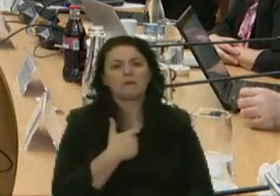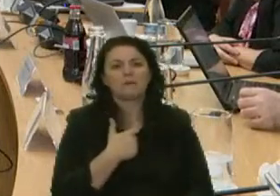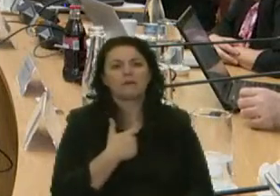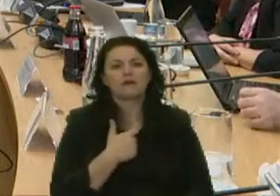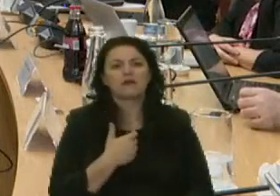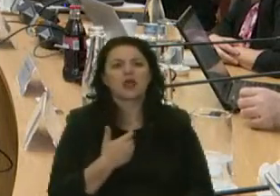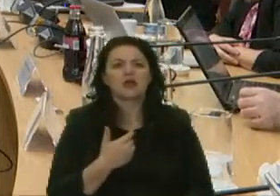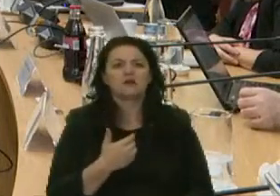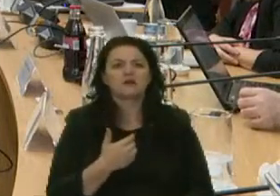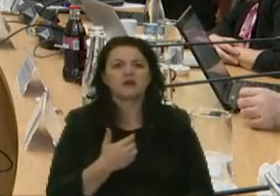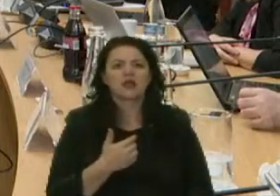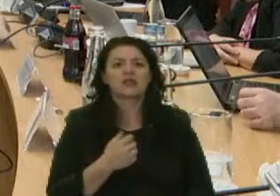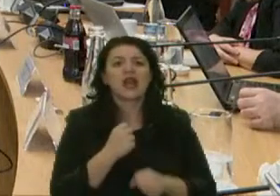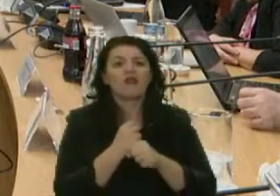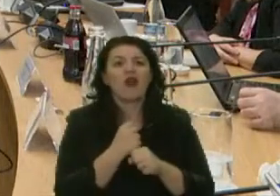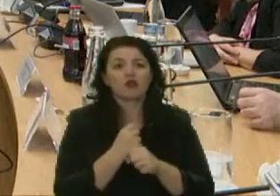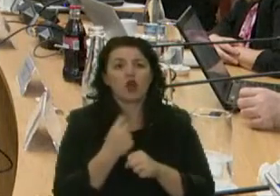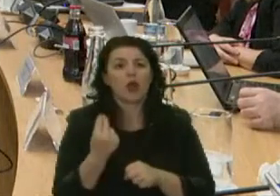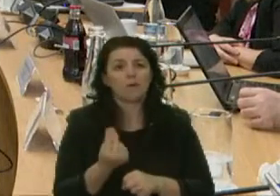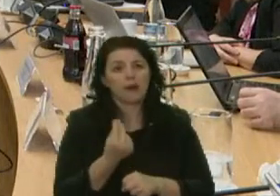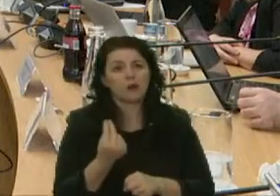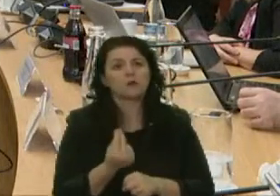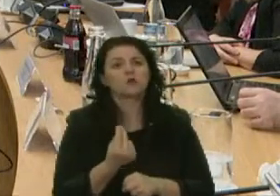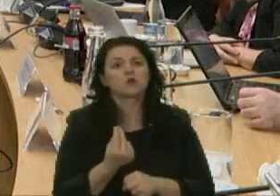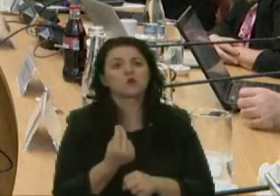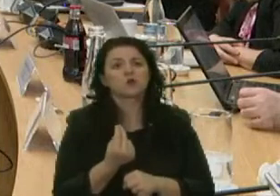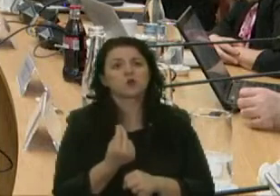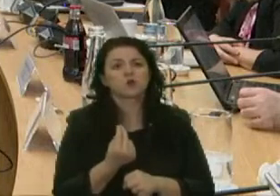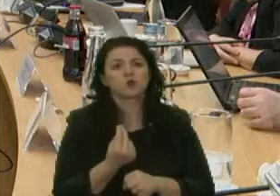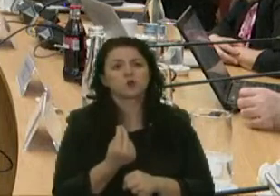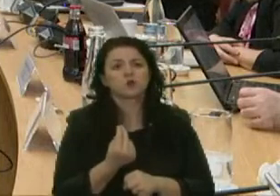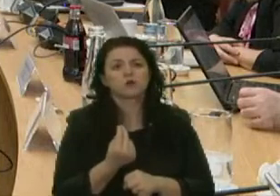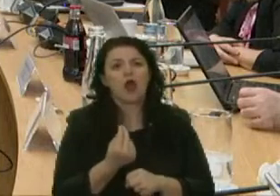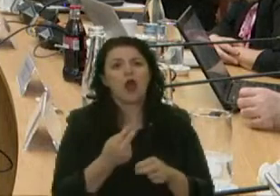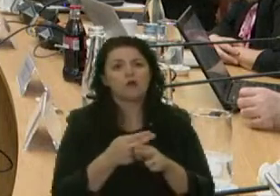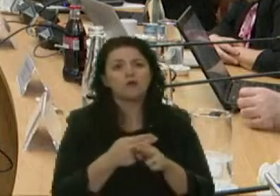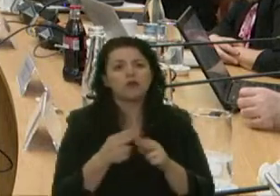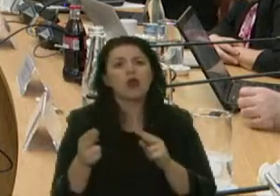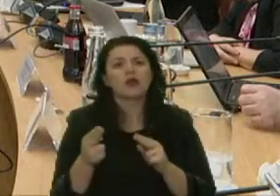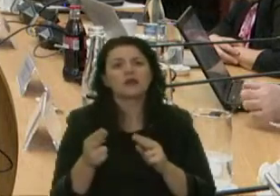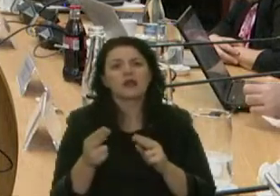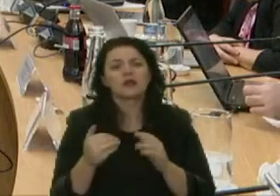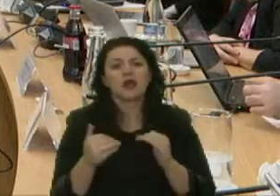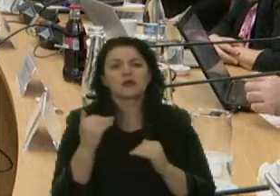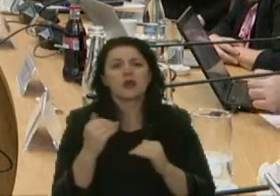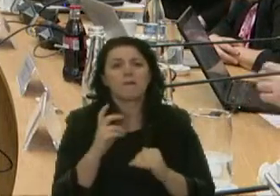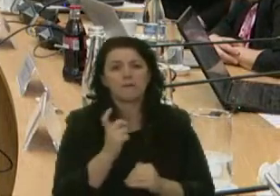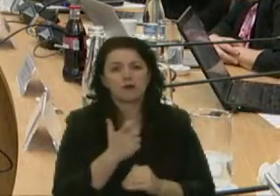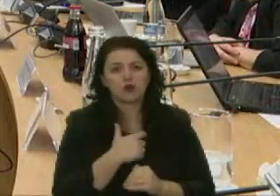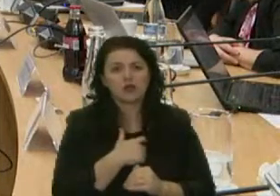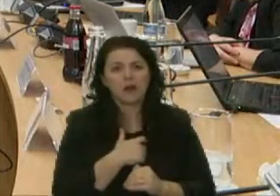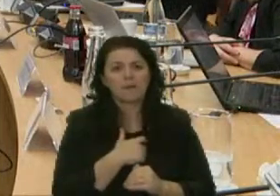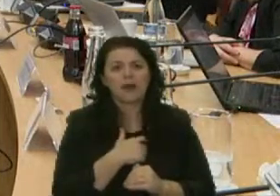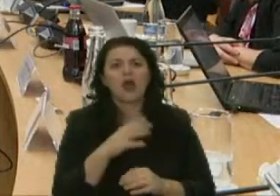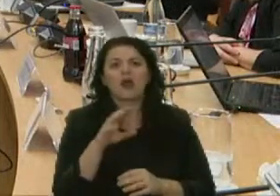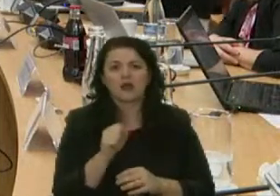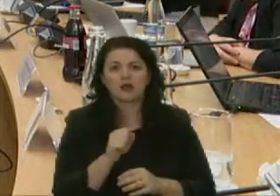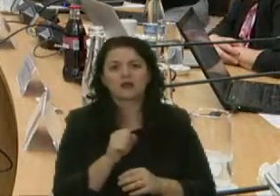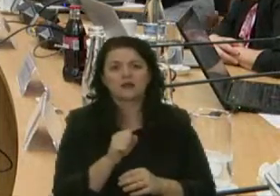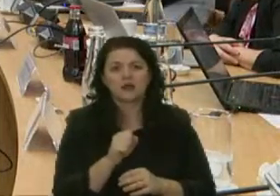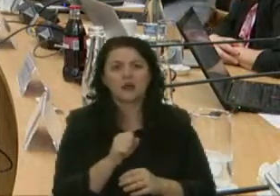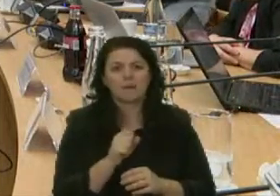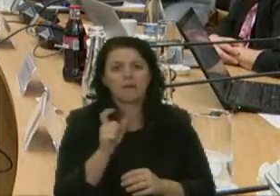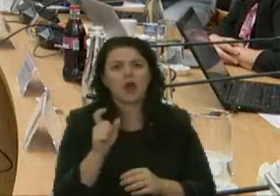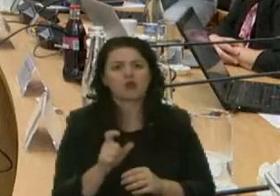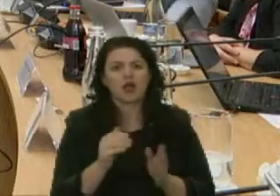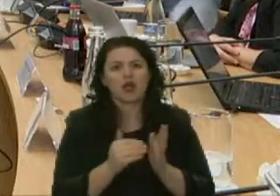anumite sincopei și să l facem cât mai să spun așa ca să aibă o acuratețe cât mai mare și să ne putem adresa persoanelor care au cea mai mare nevoie